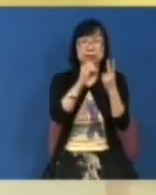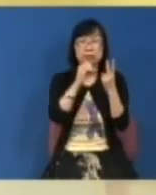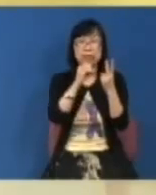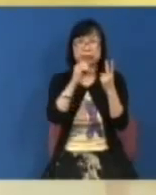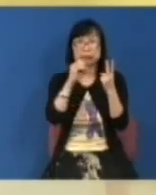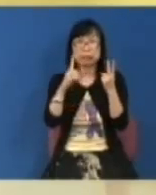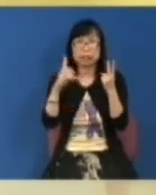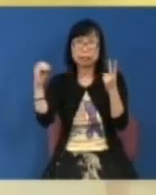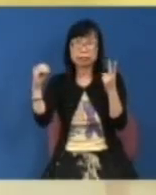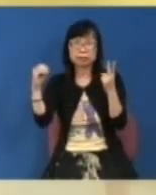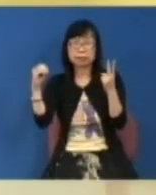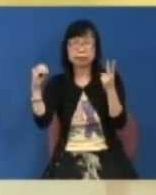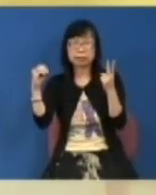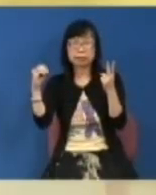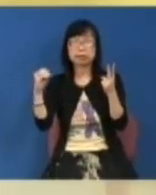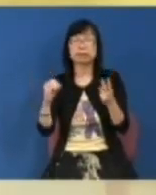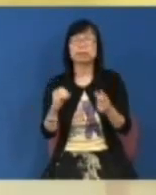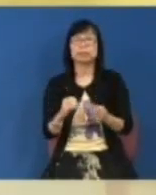2010年嘅